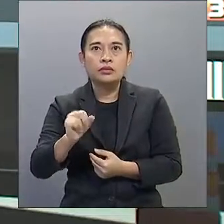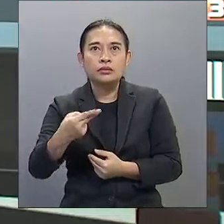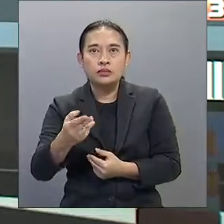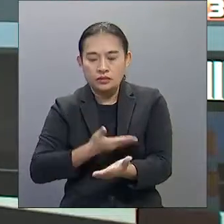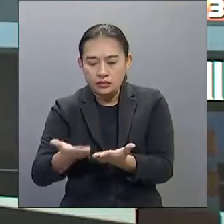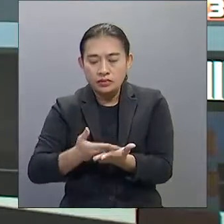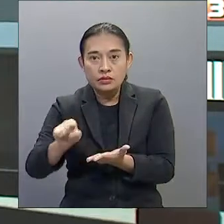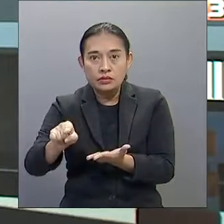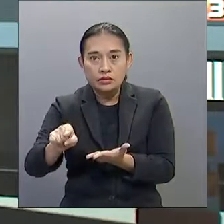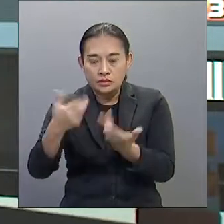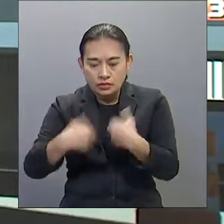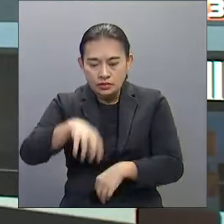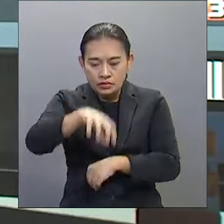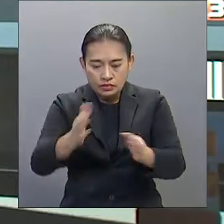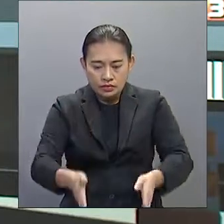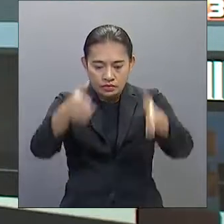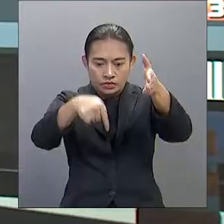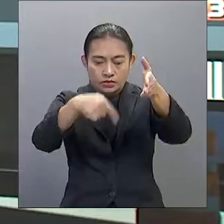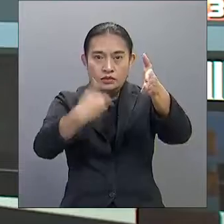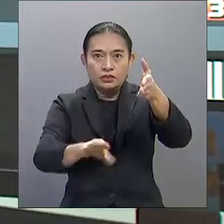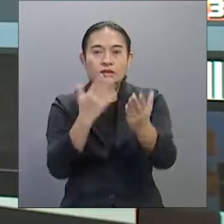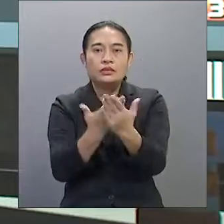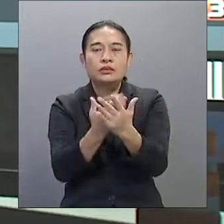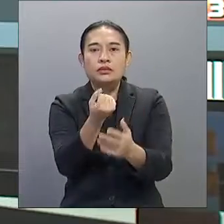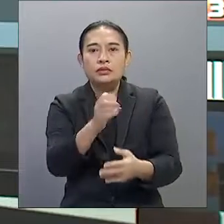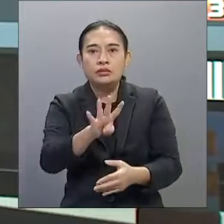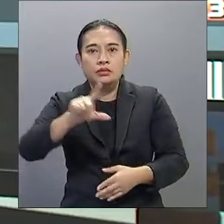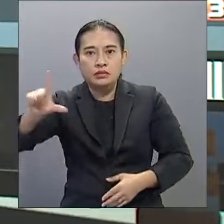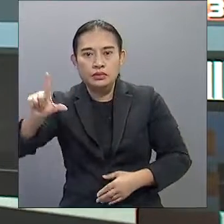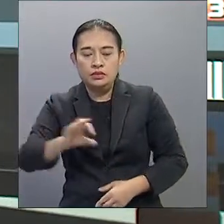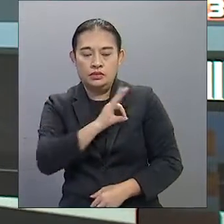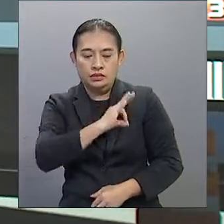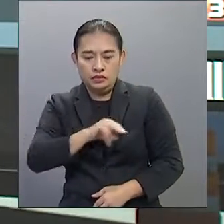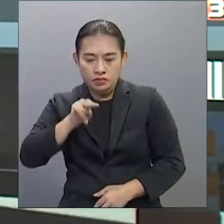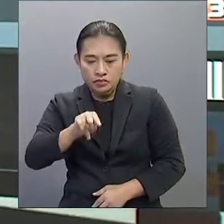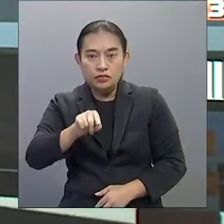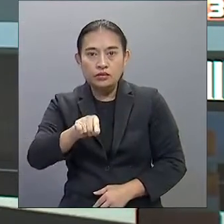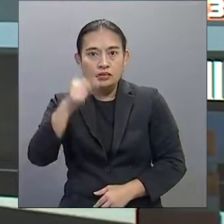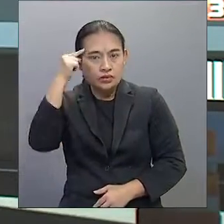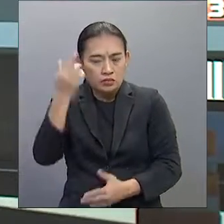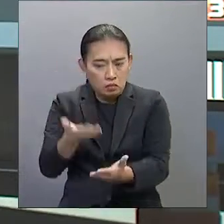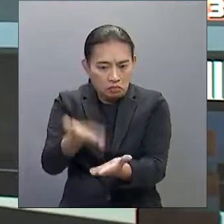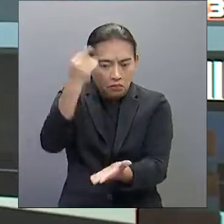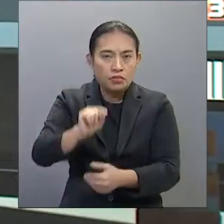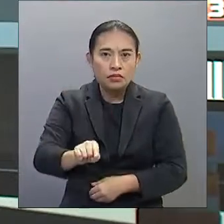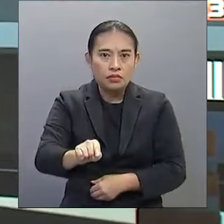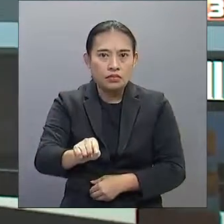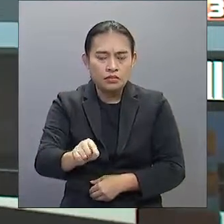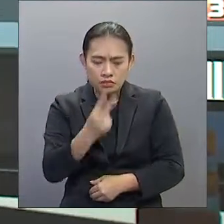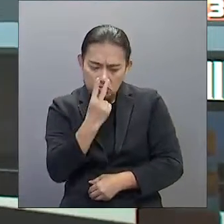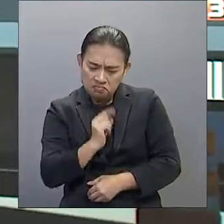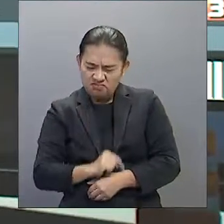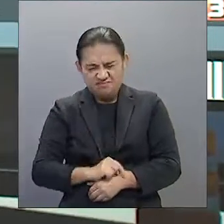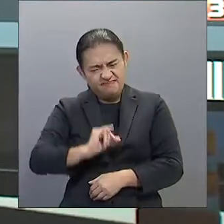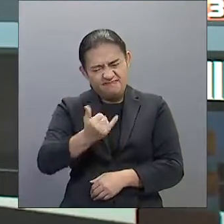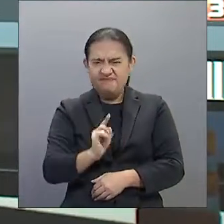คารสำนักงาน14 ล้านกว่าบาท relieveึ่งสมาชิส่วหนึงมองว่ามันแพงเกือนจริงและไม่ปลวงใส